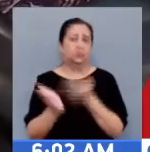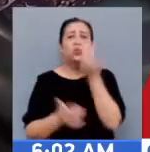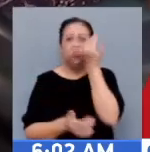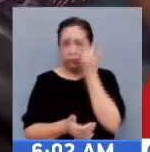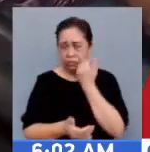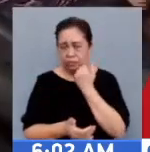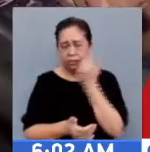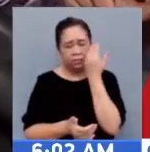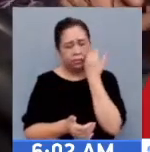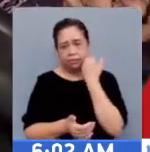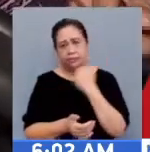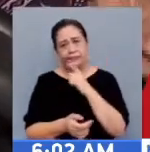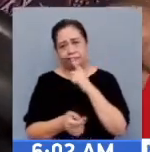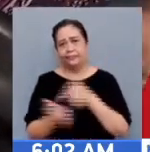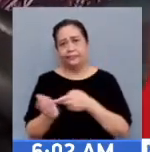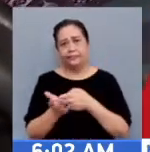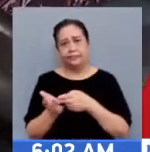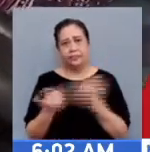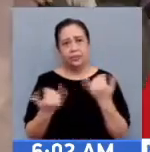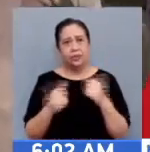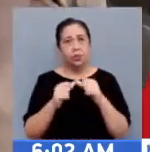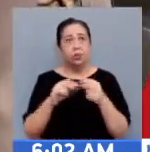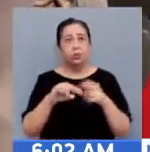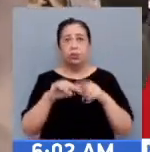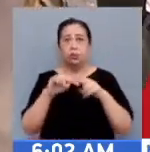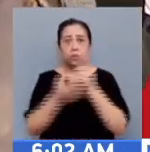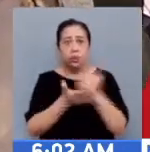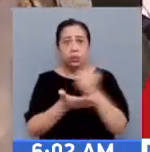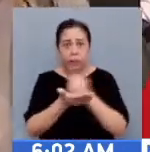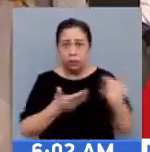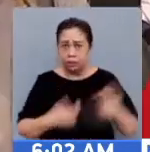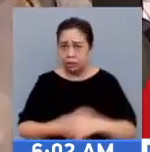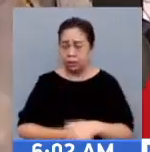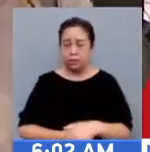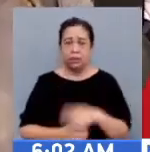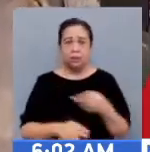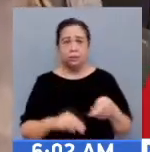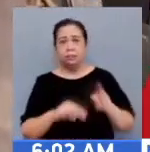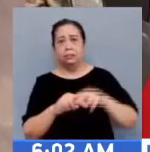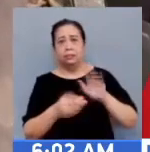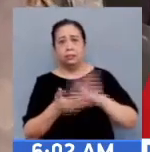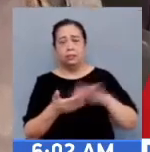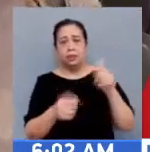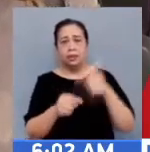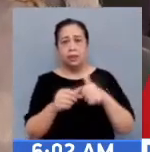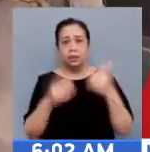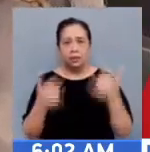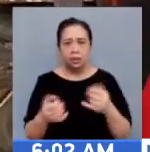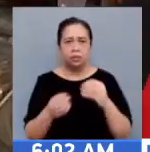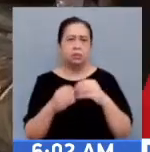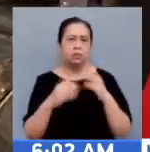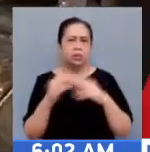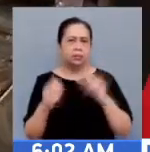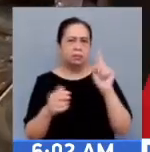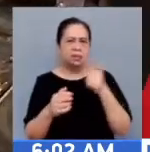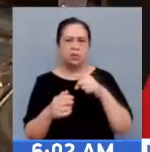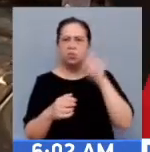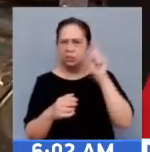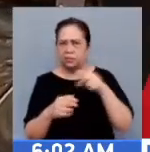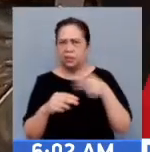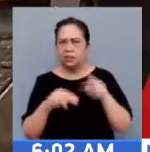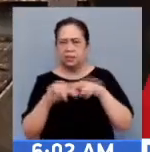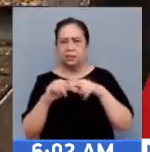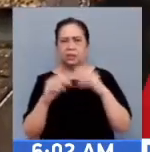kulang ko talaga. Patuloy ng tataas yan, linggo-linggo. Sa taas daw ng presyo ng krudo ngayon, higit pa sa piso ang kakailanganin para